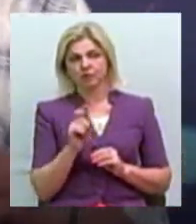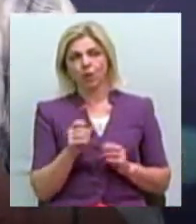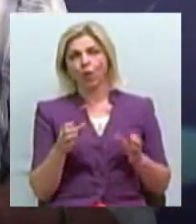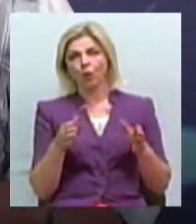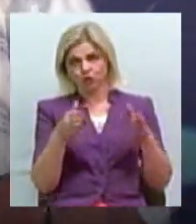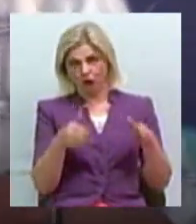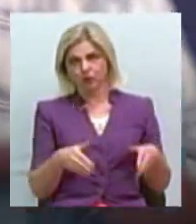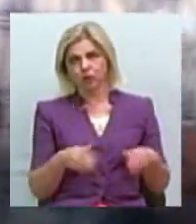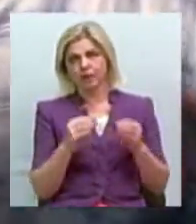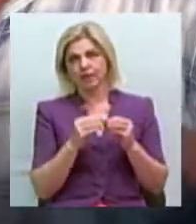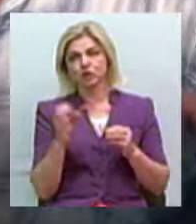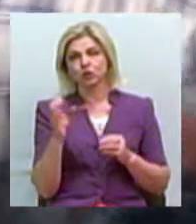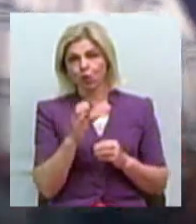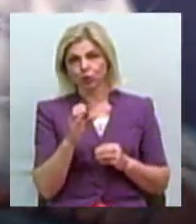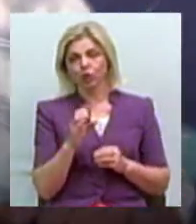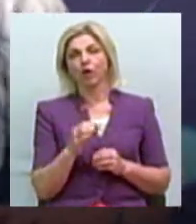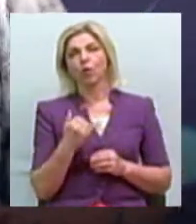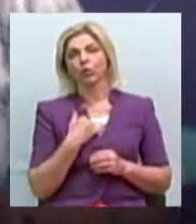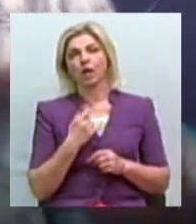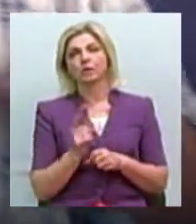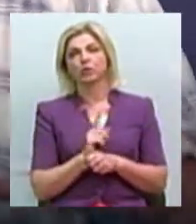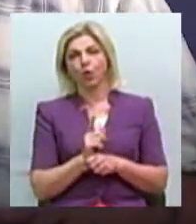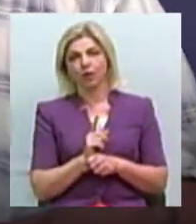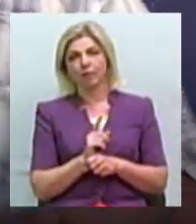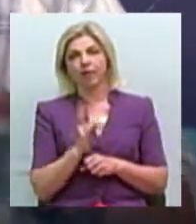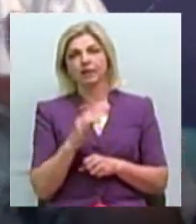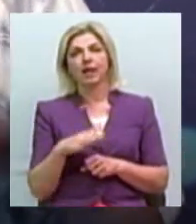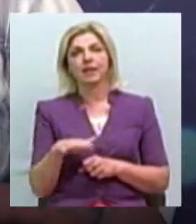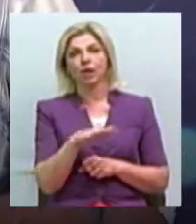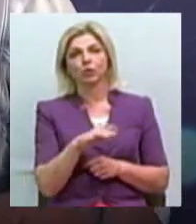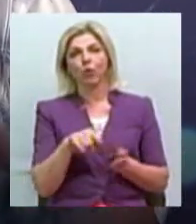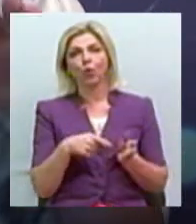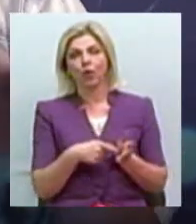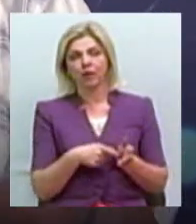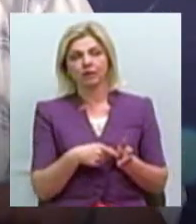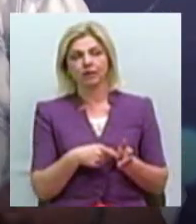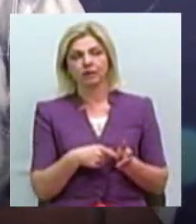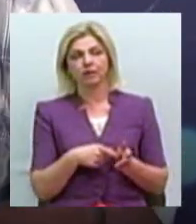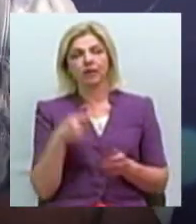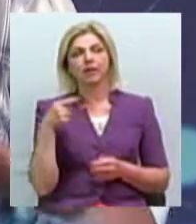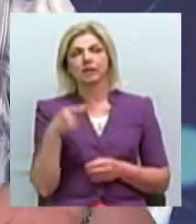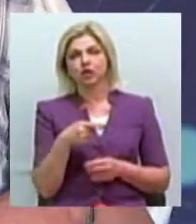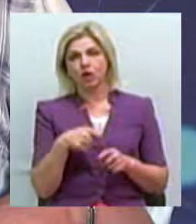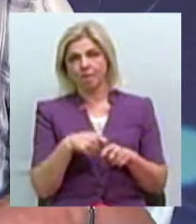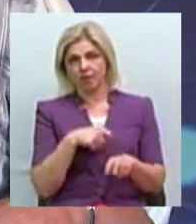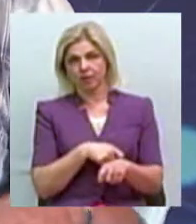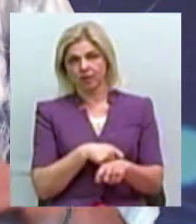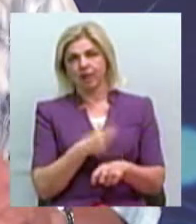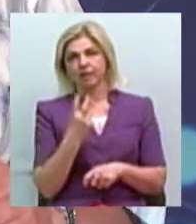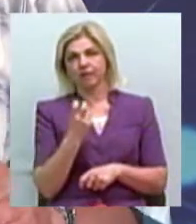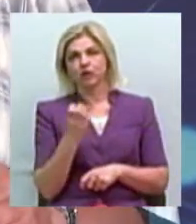участок 10 соток. У нас норма на территории города, значит, 1000 метров, 10